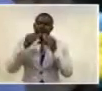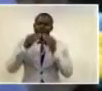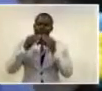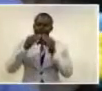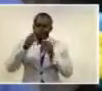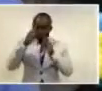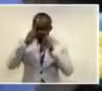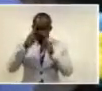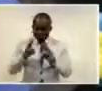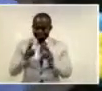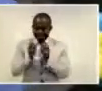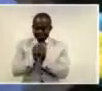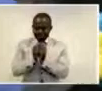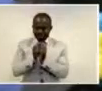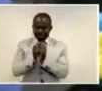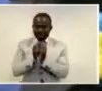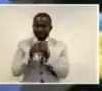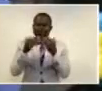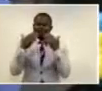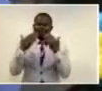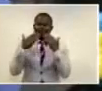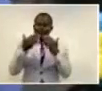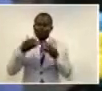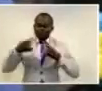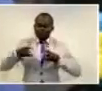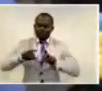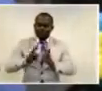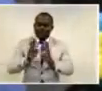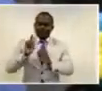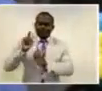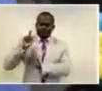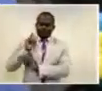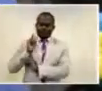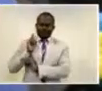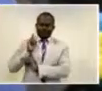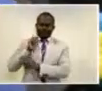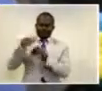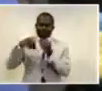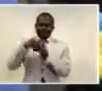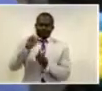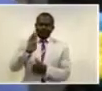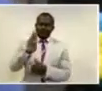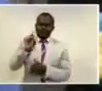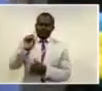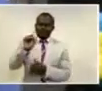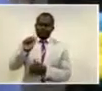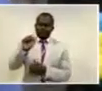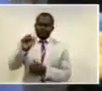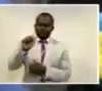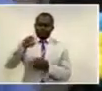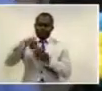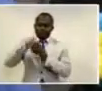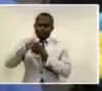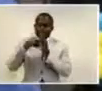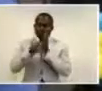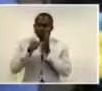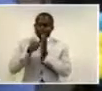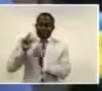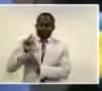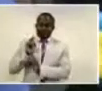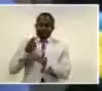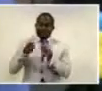wa president republic ariko nagira ngo wenda mashimire uburyo umutekano rwose ari ya musasamana mwe muziko turi mu bwirahero cyo gutekana